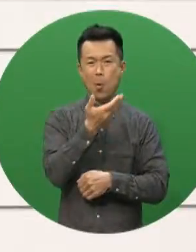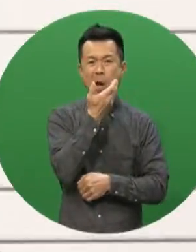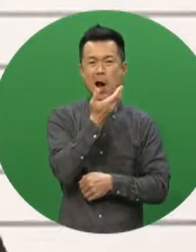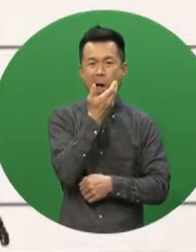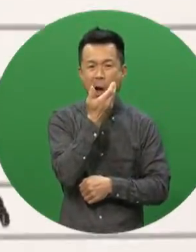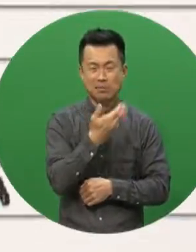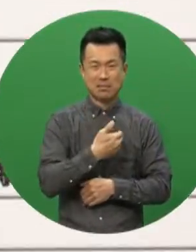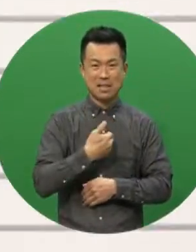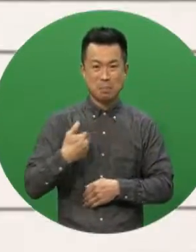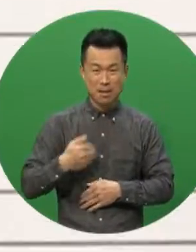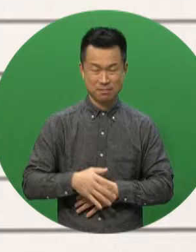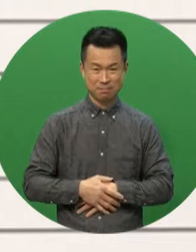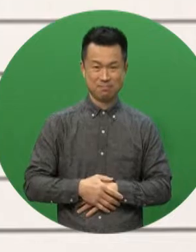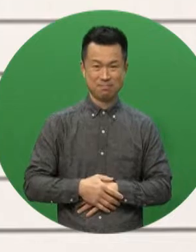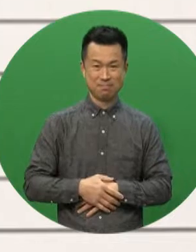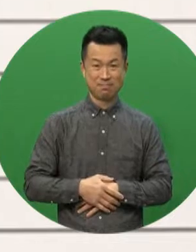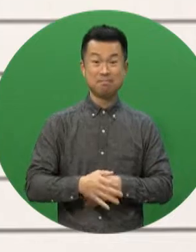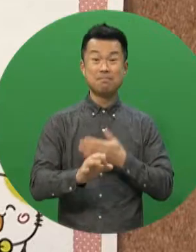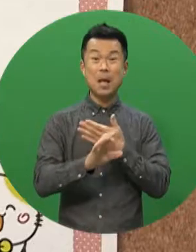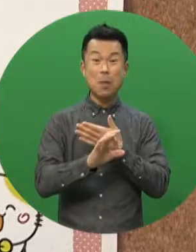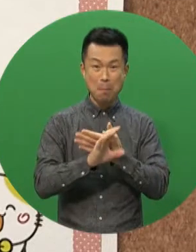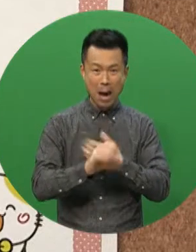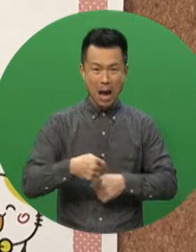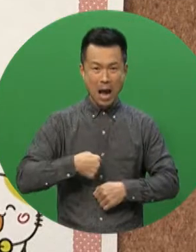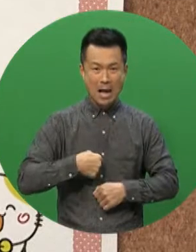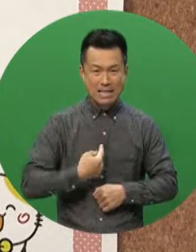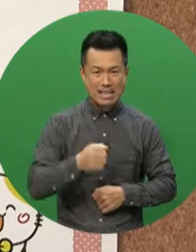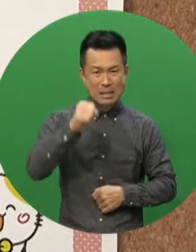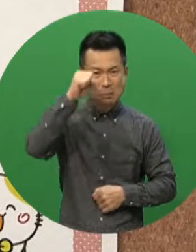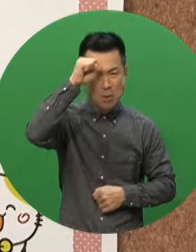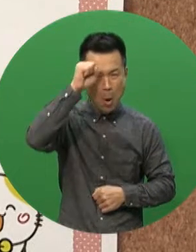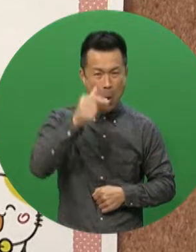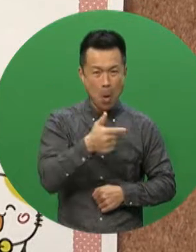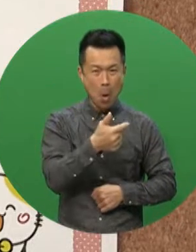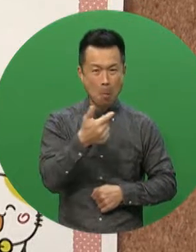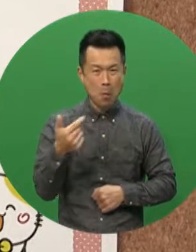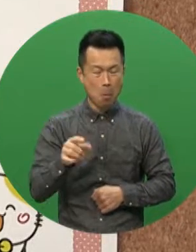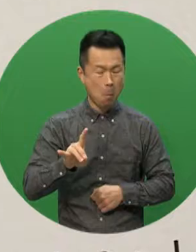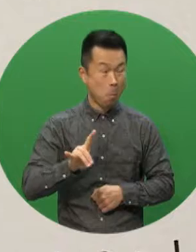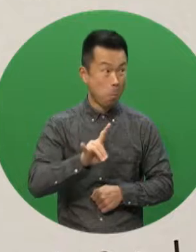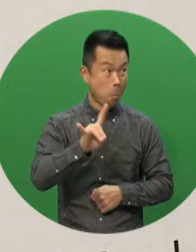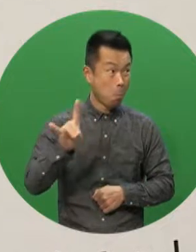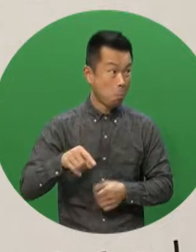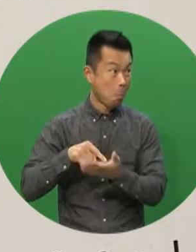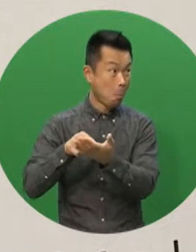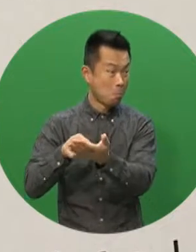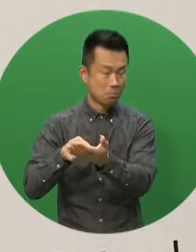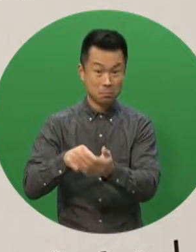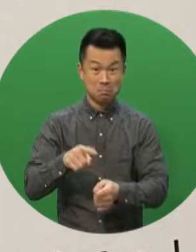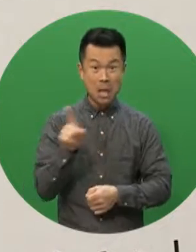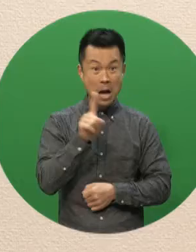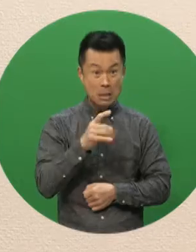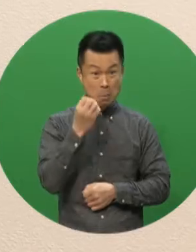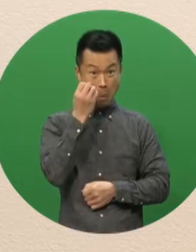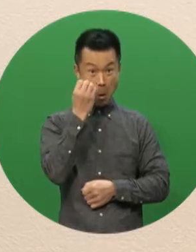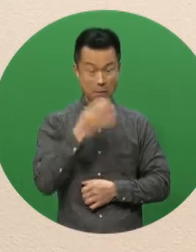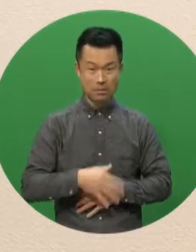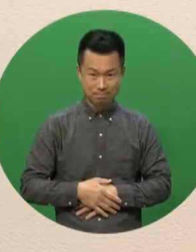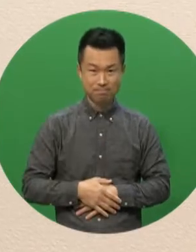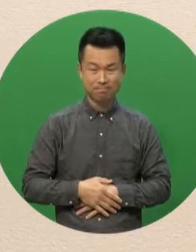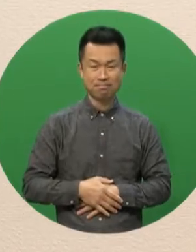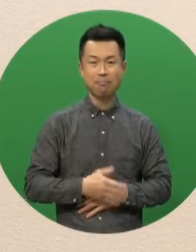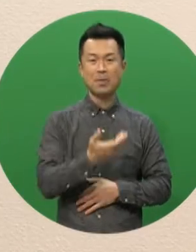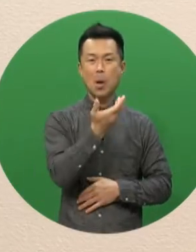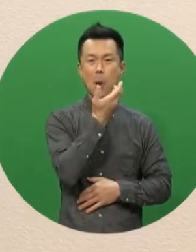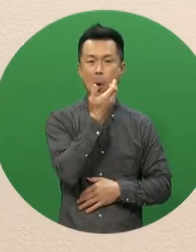理由で申請できるそうです。例えば、持病の仮病が悪化したので休みたいって、何それ。 ユーモア休